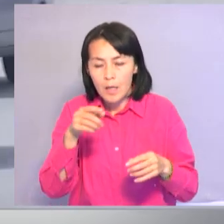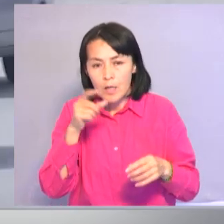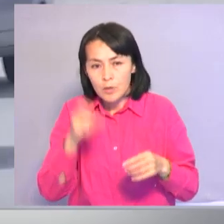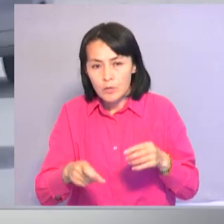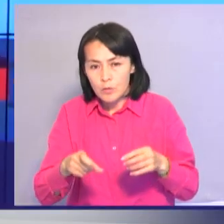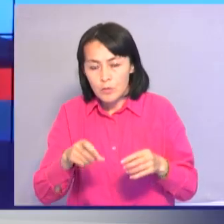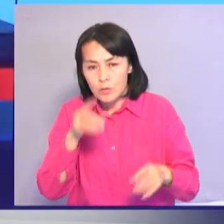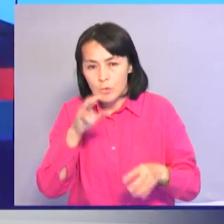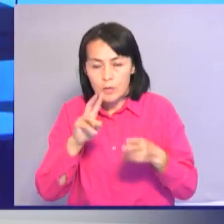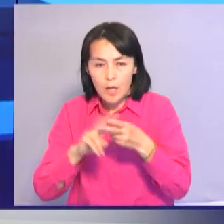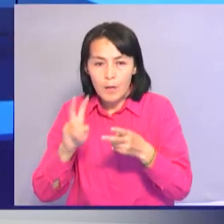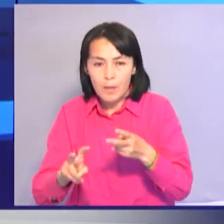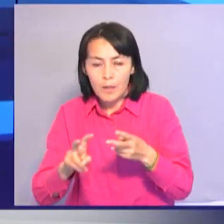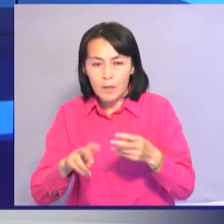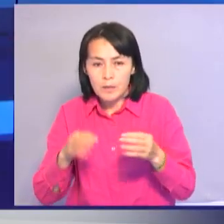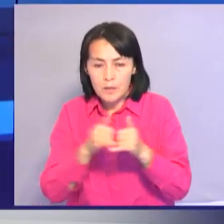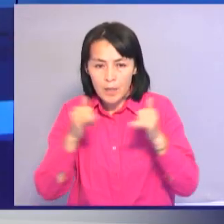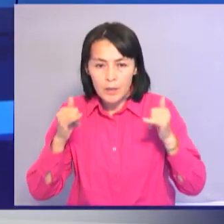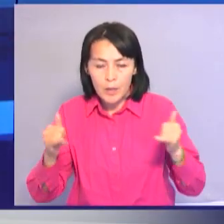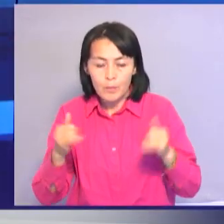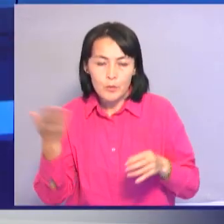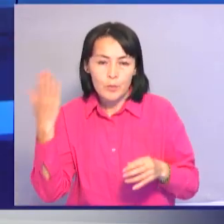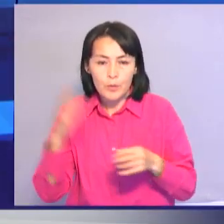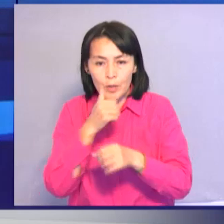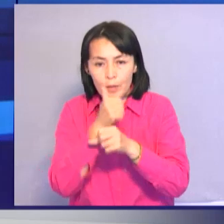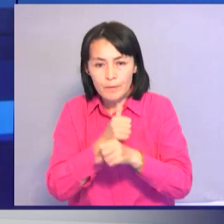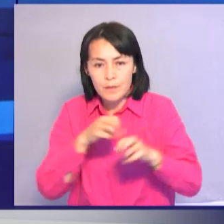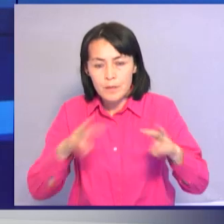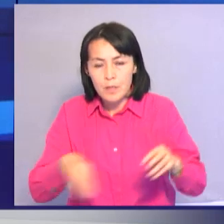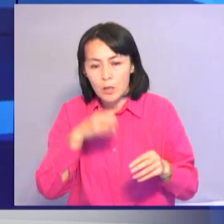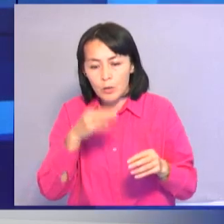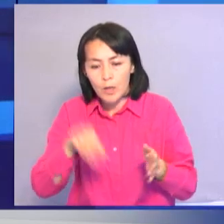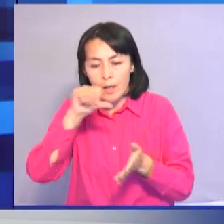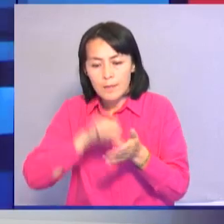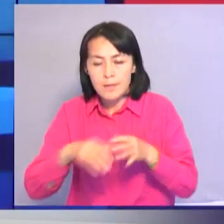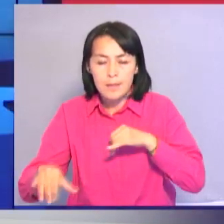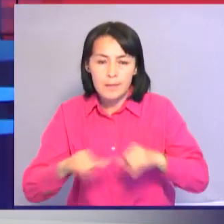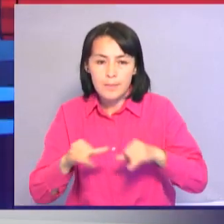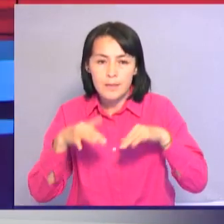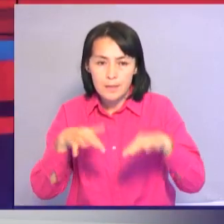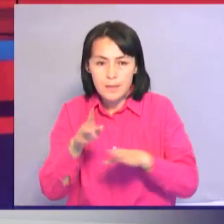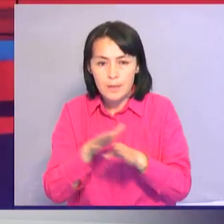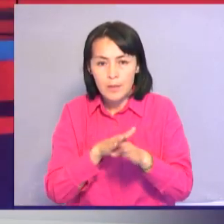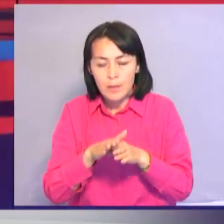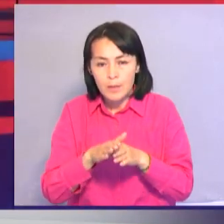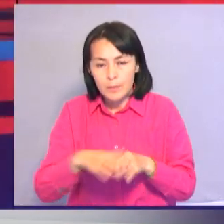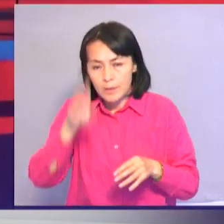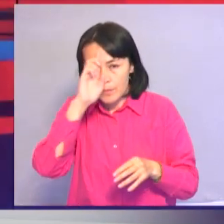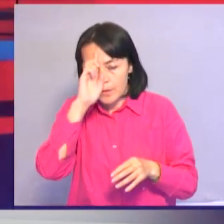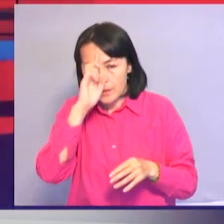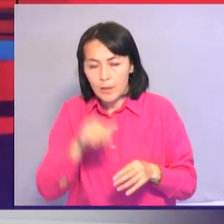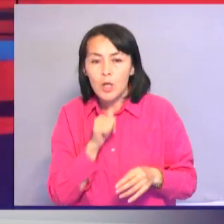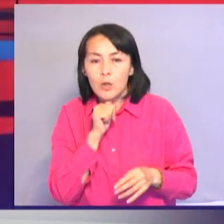сотталған индустрия және инфрақұрылымдық даму экс-вице-министрі Тоқтабаевқа қатысты қылмыстық іс бойынша мемлекет пайдасына